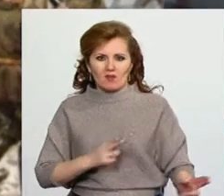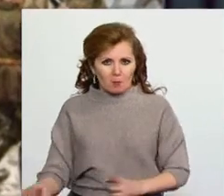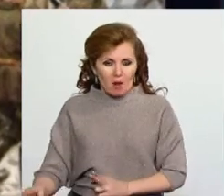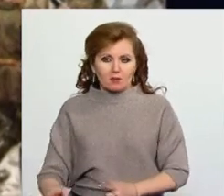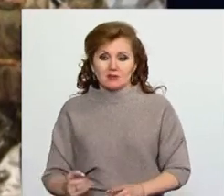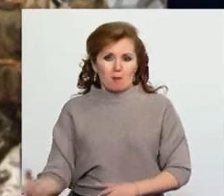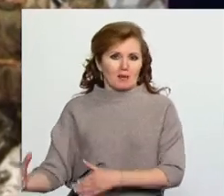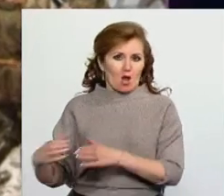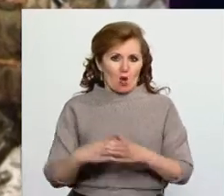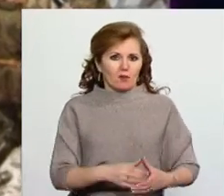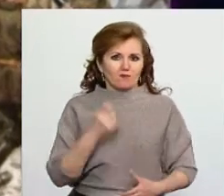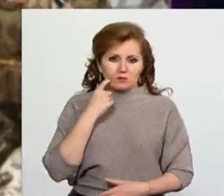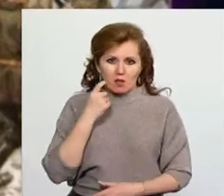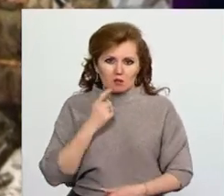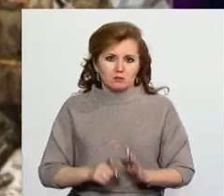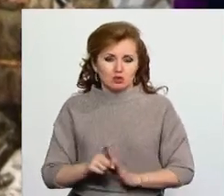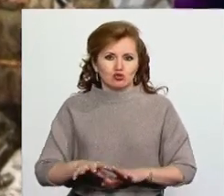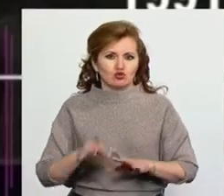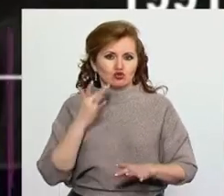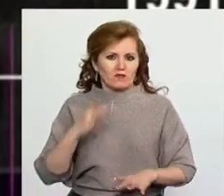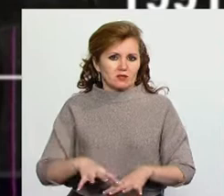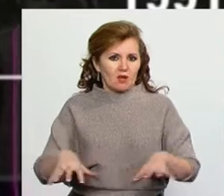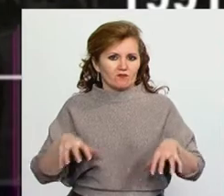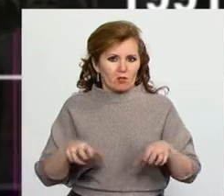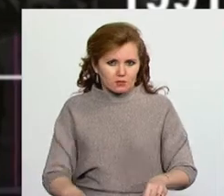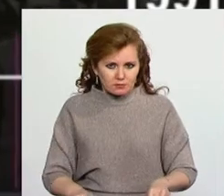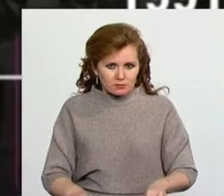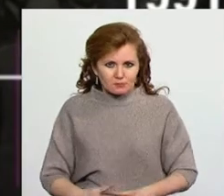приходом в Сарапул пришла и советская власть.